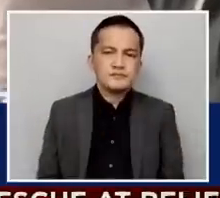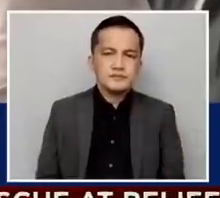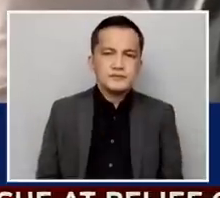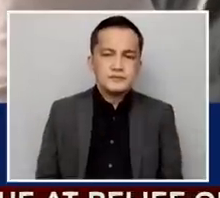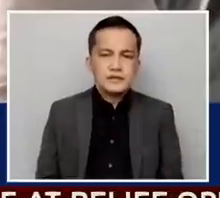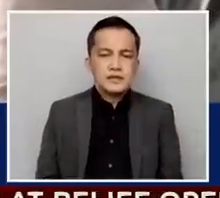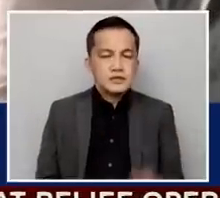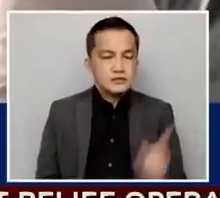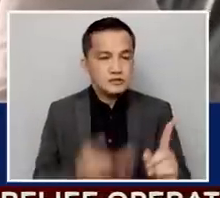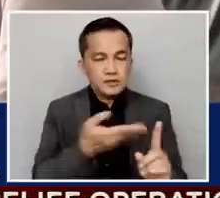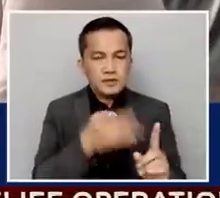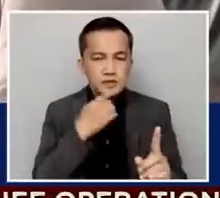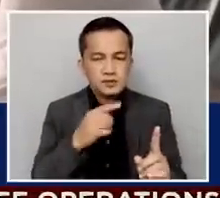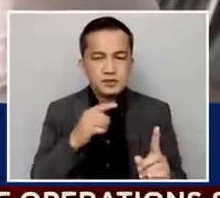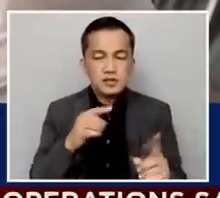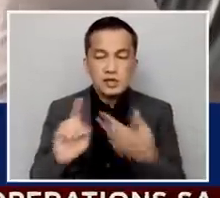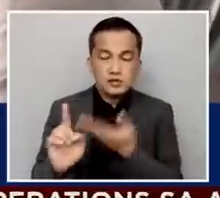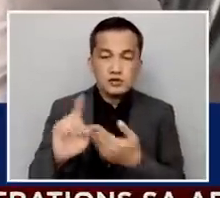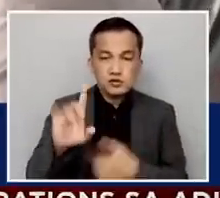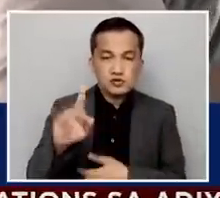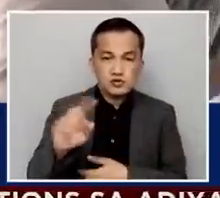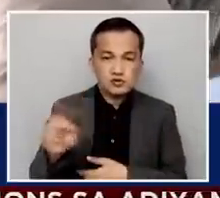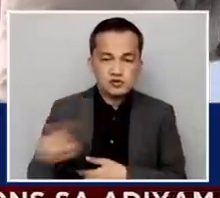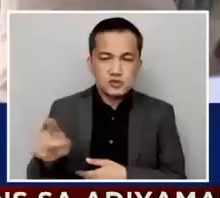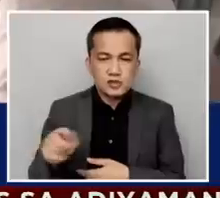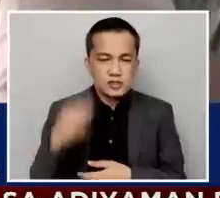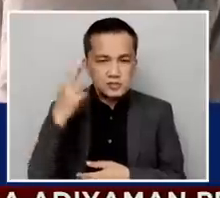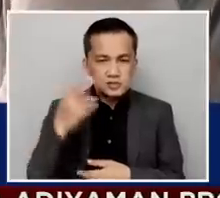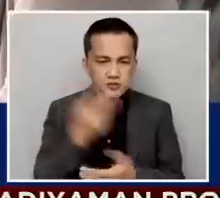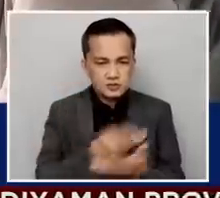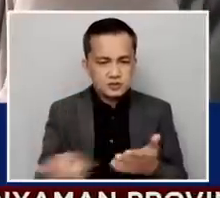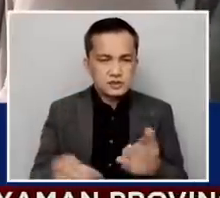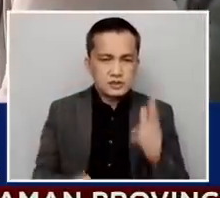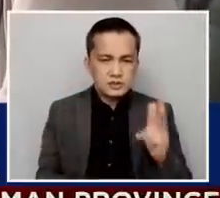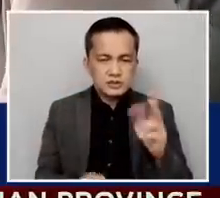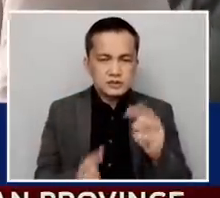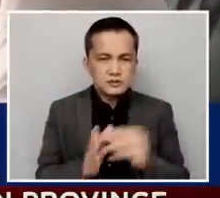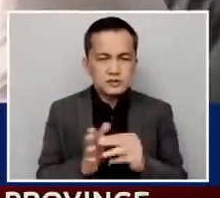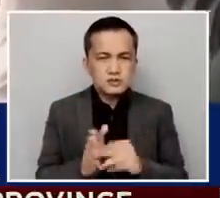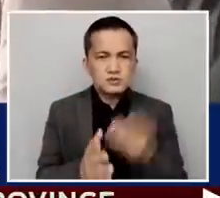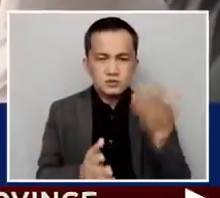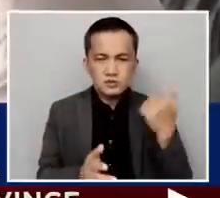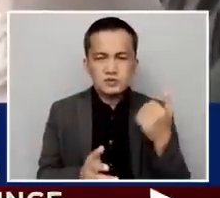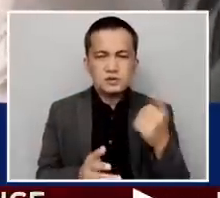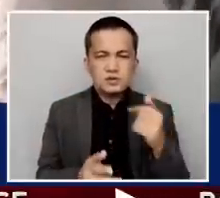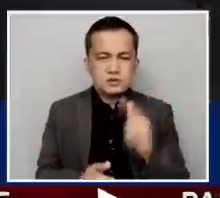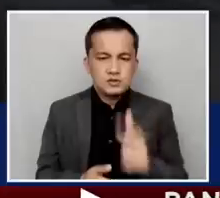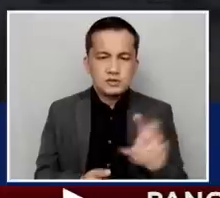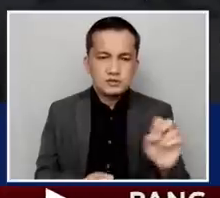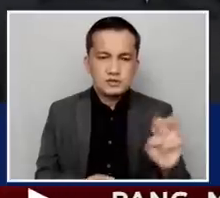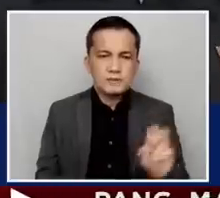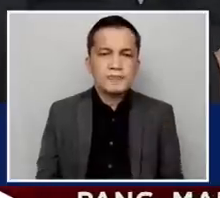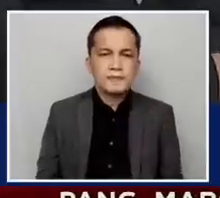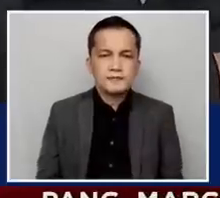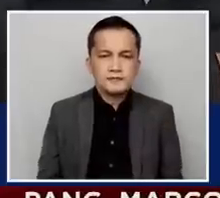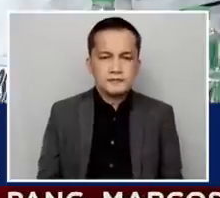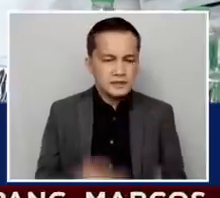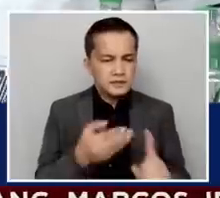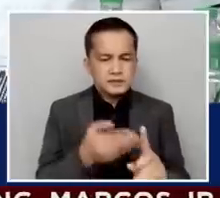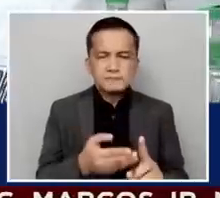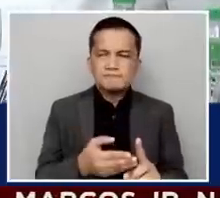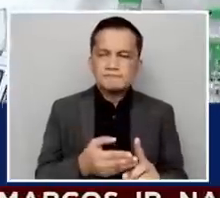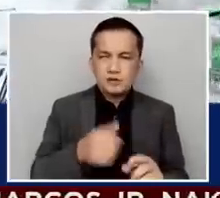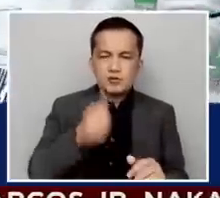Riguyal, si Cruz ang dahilan kaya siya nalugi ng may 30 milyong piso noong 2012. Hindi ko po